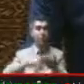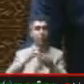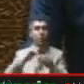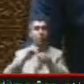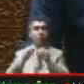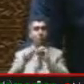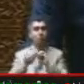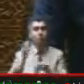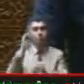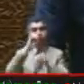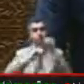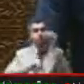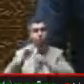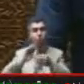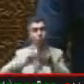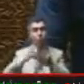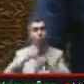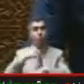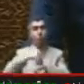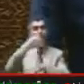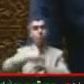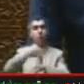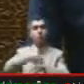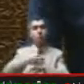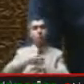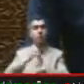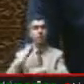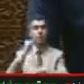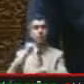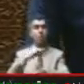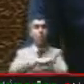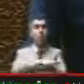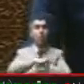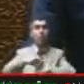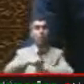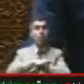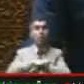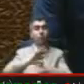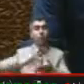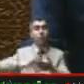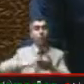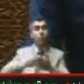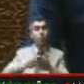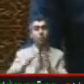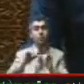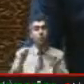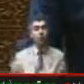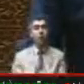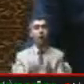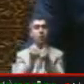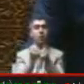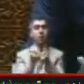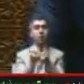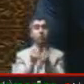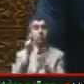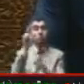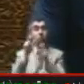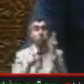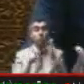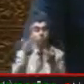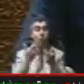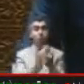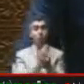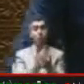في كل إصلاح، وصل الوقت أن تكون الوظيفة العمومية مجالا لاستفادة